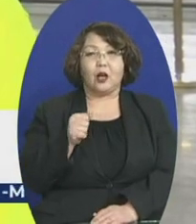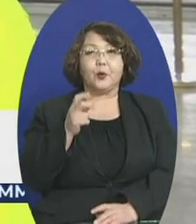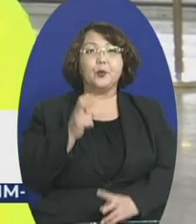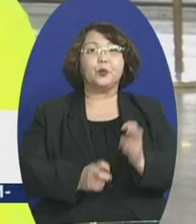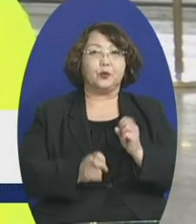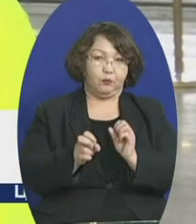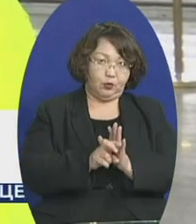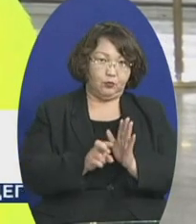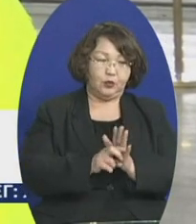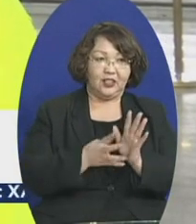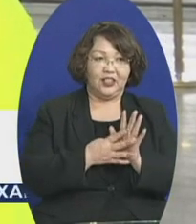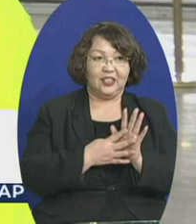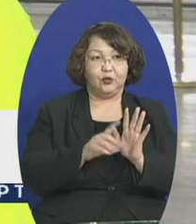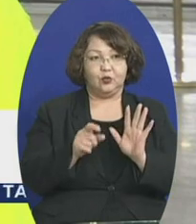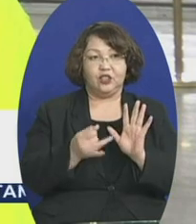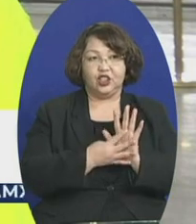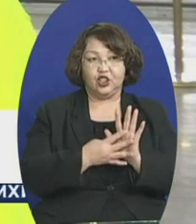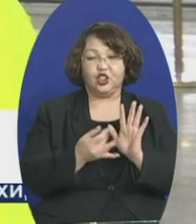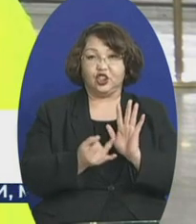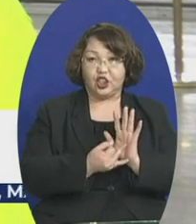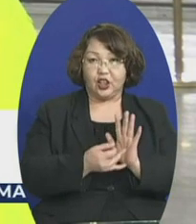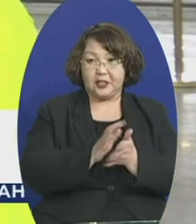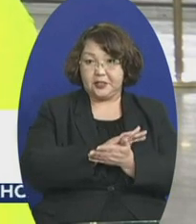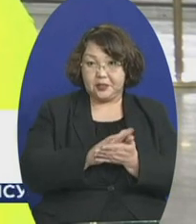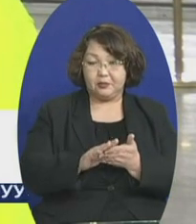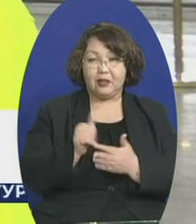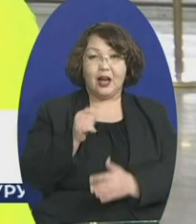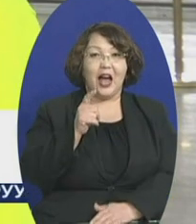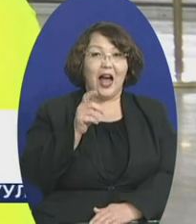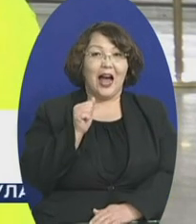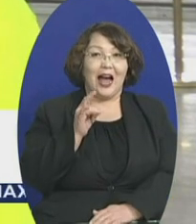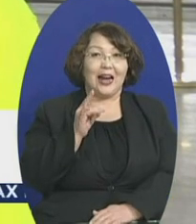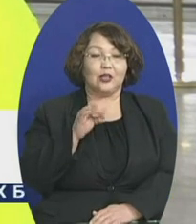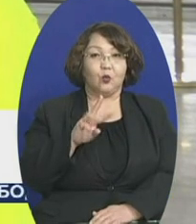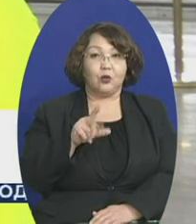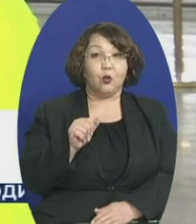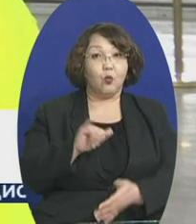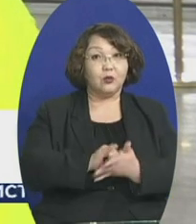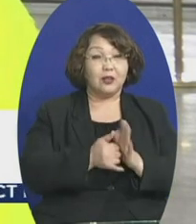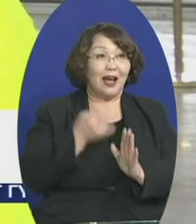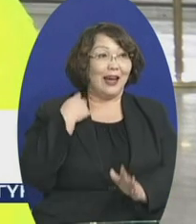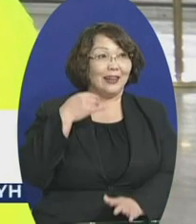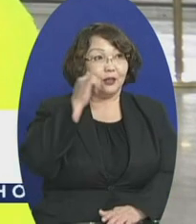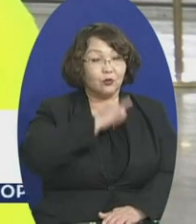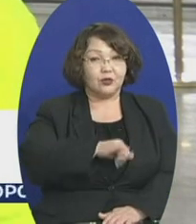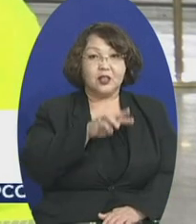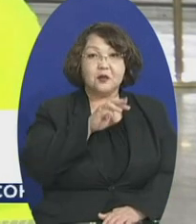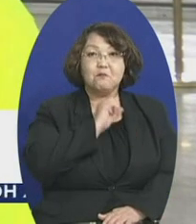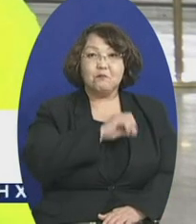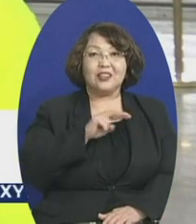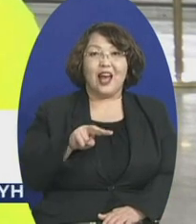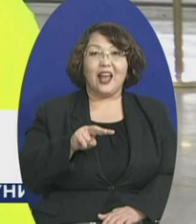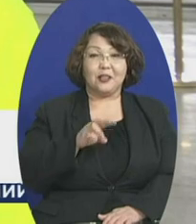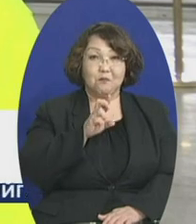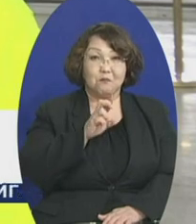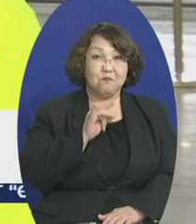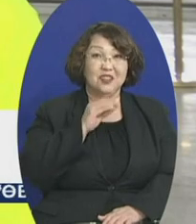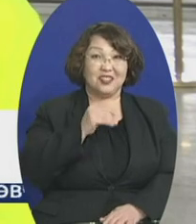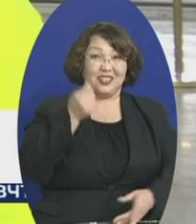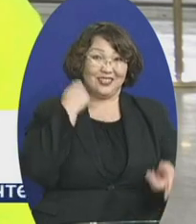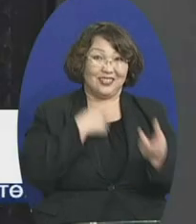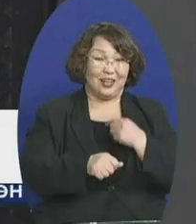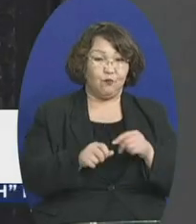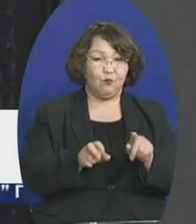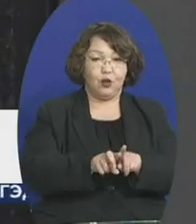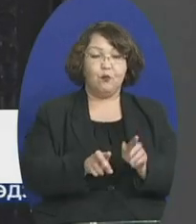За 99.97-оос дээш цэвэршлтэй болно гэдэг маань болохоор ер нь Лондонгийн металлын биржтэй шалгах одоо арилж чадагт тийм